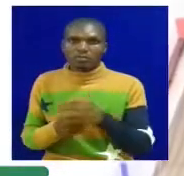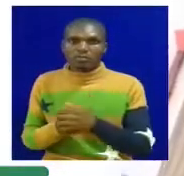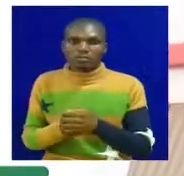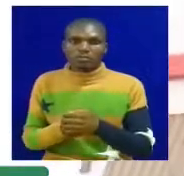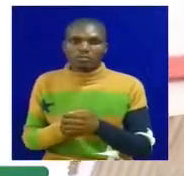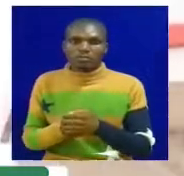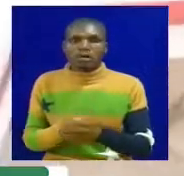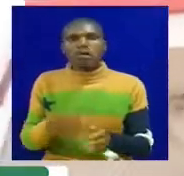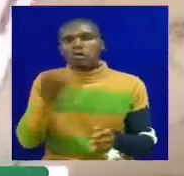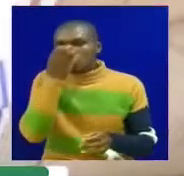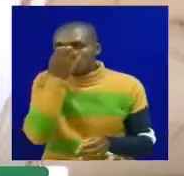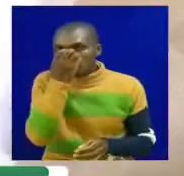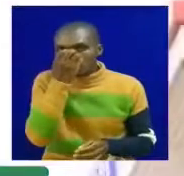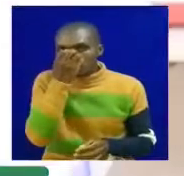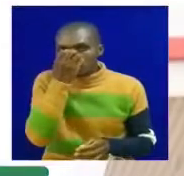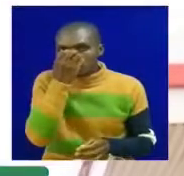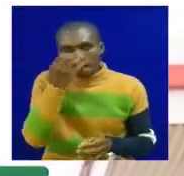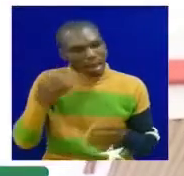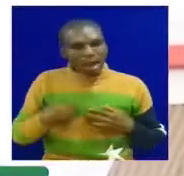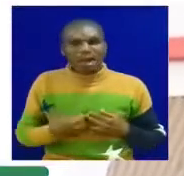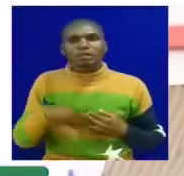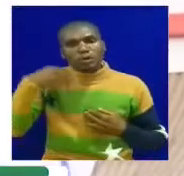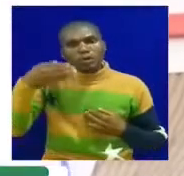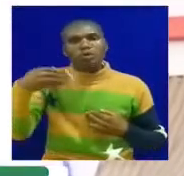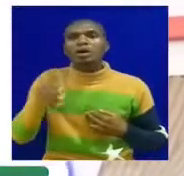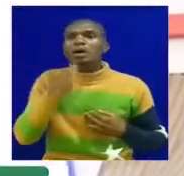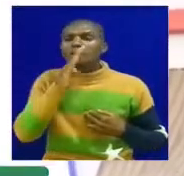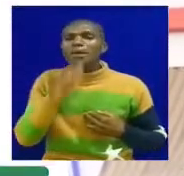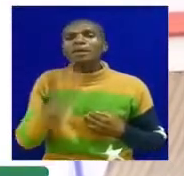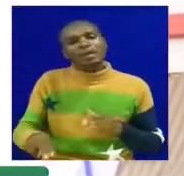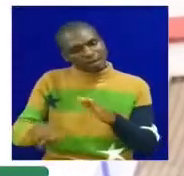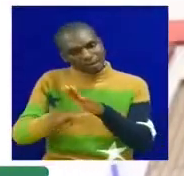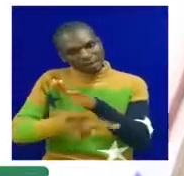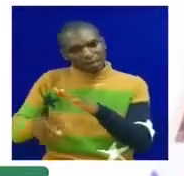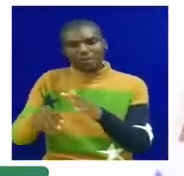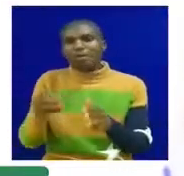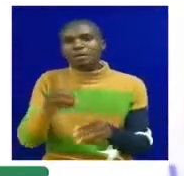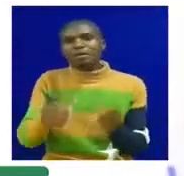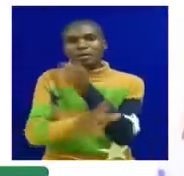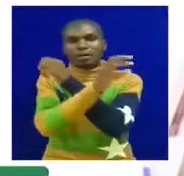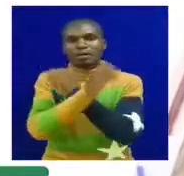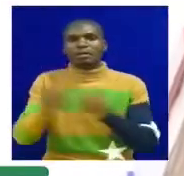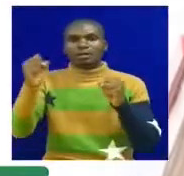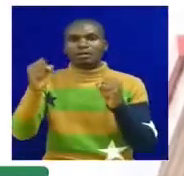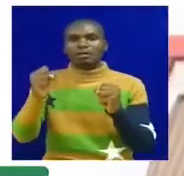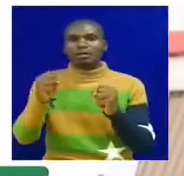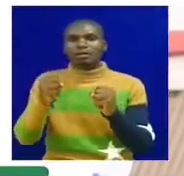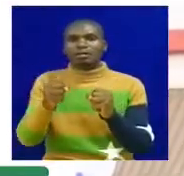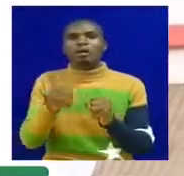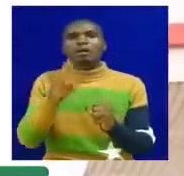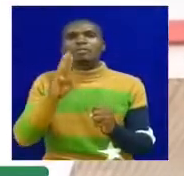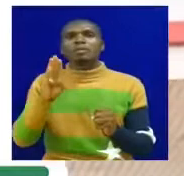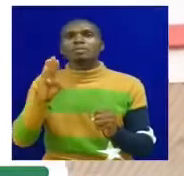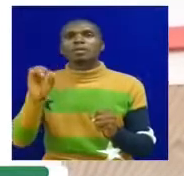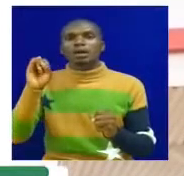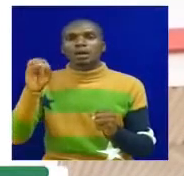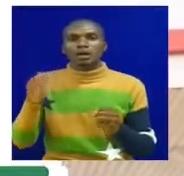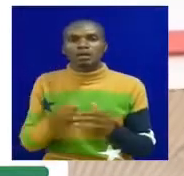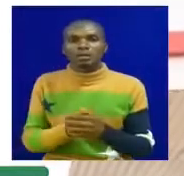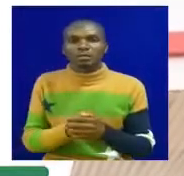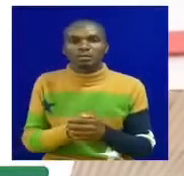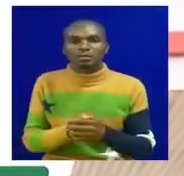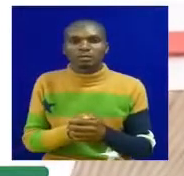uyu Ruto amekuwa deputy president kwa miaka 18 ende ile ukwa Nae